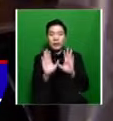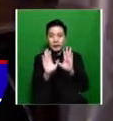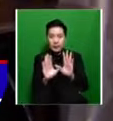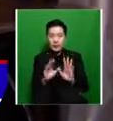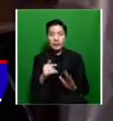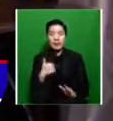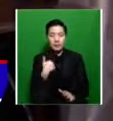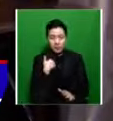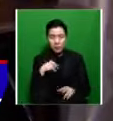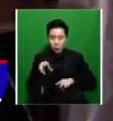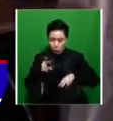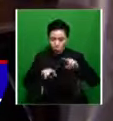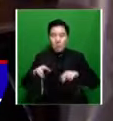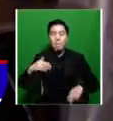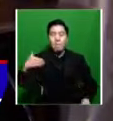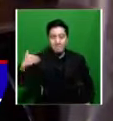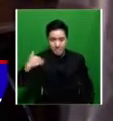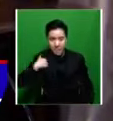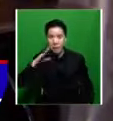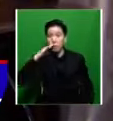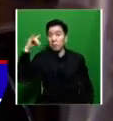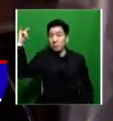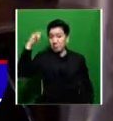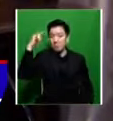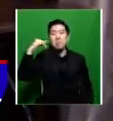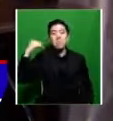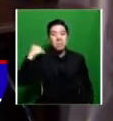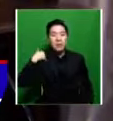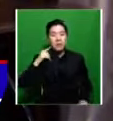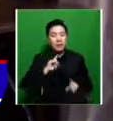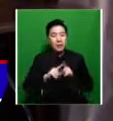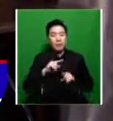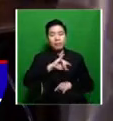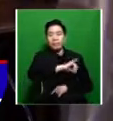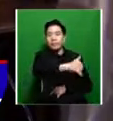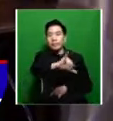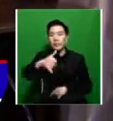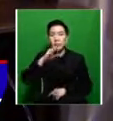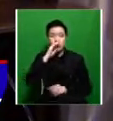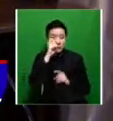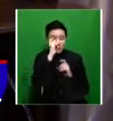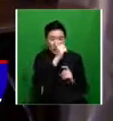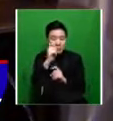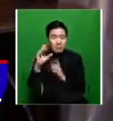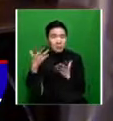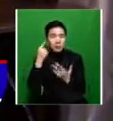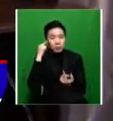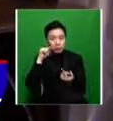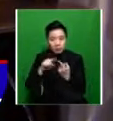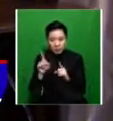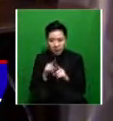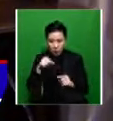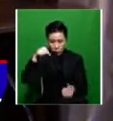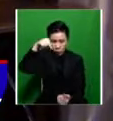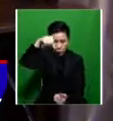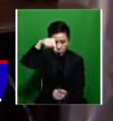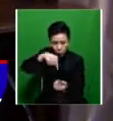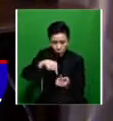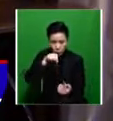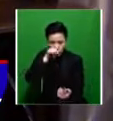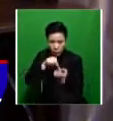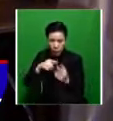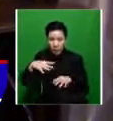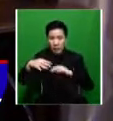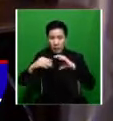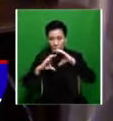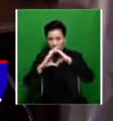เรามีการคัดกรองแน่นอนอยู่แล้วที่สนามบินแต่บางพื้นที่ที่ไม่ใช่พื้นที่เสี่ยงเนี่ยอาจจะไม่ใช่ไปจุดคัดกรองที่ตรงงวงช้